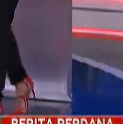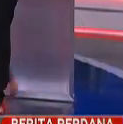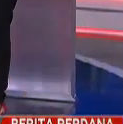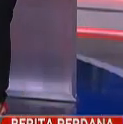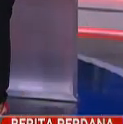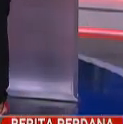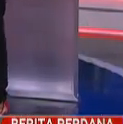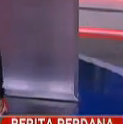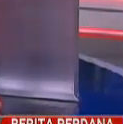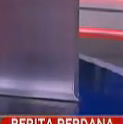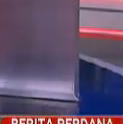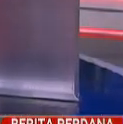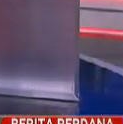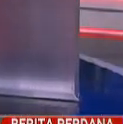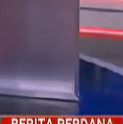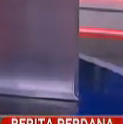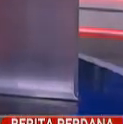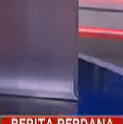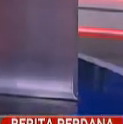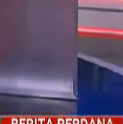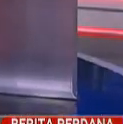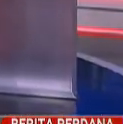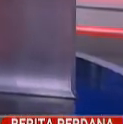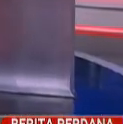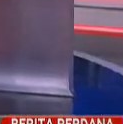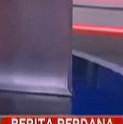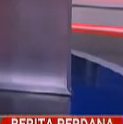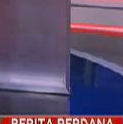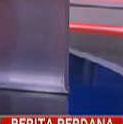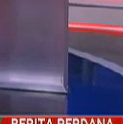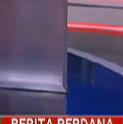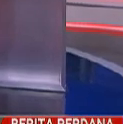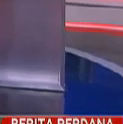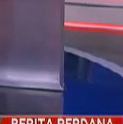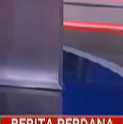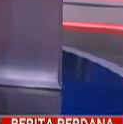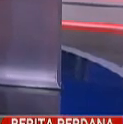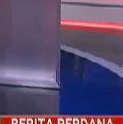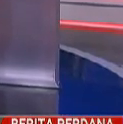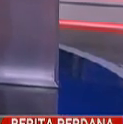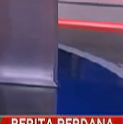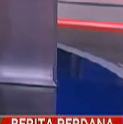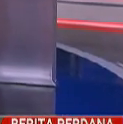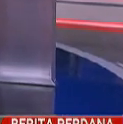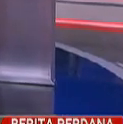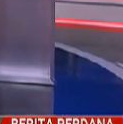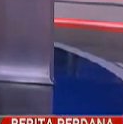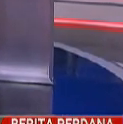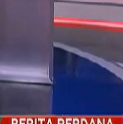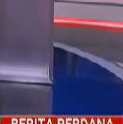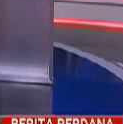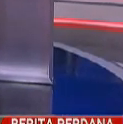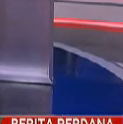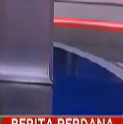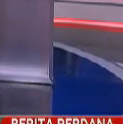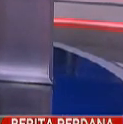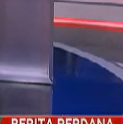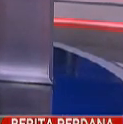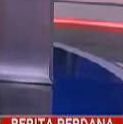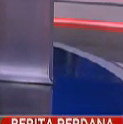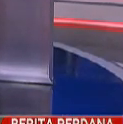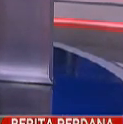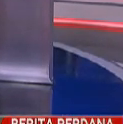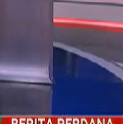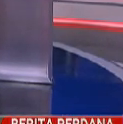Baik, berita perdana edisi 24 Disember 2020 berakhir di sini. Terus patuh SOP, putuskan rantaian jangkitan COVID-19. Terima